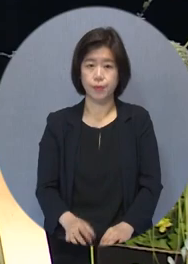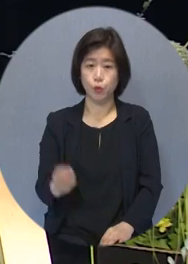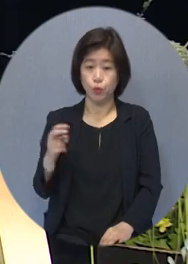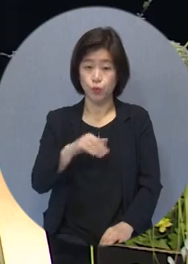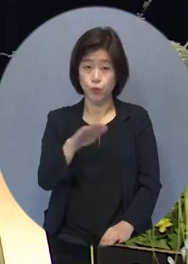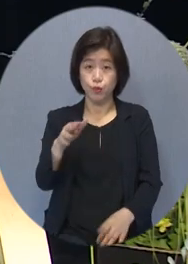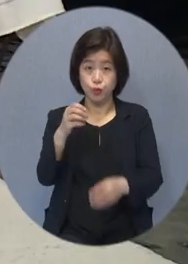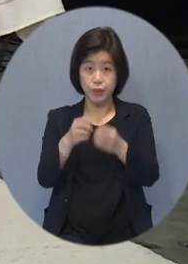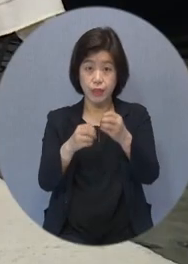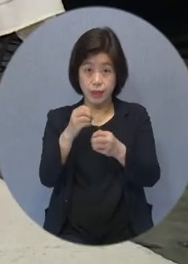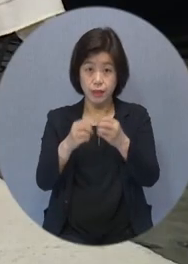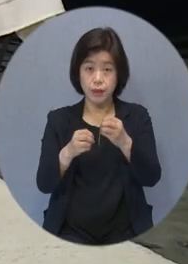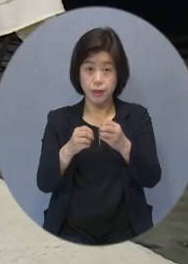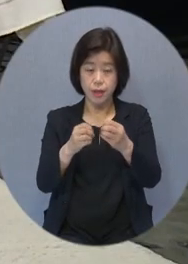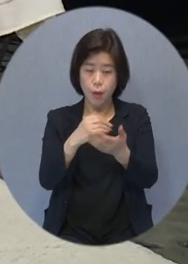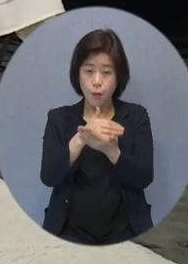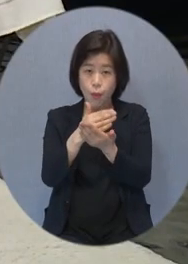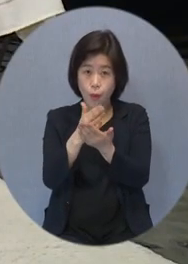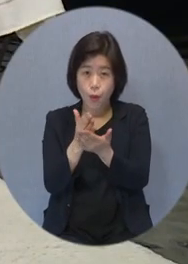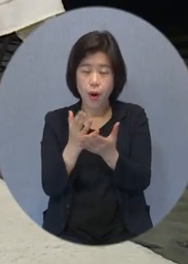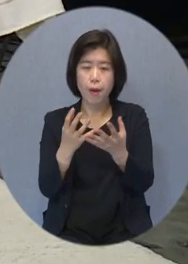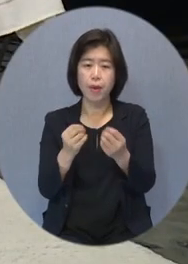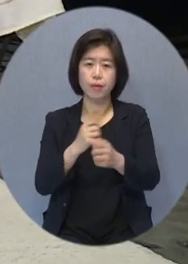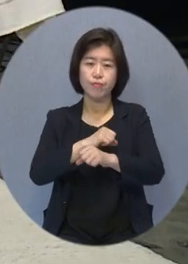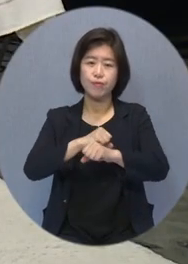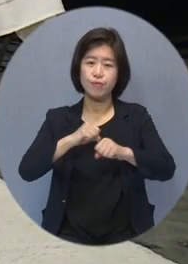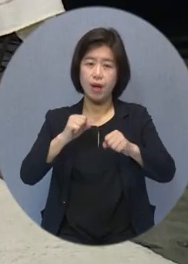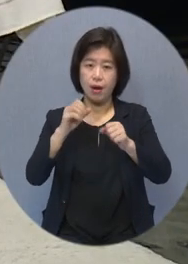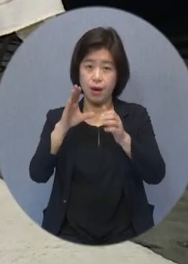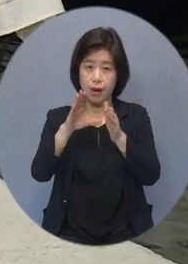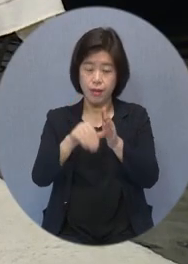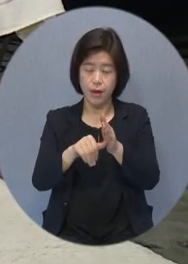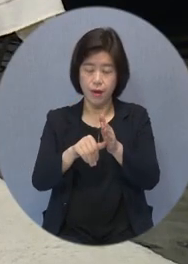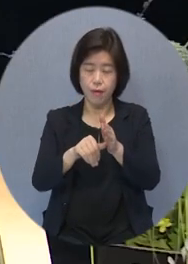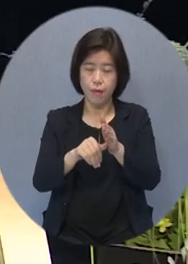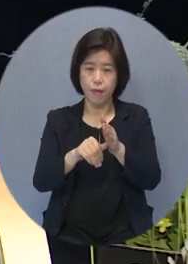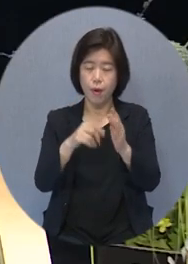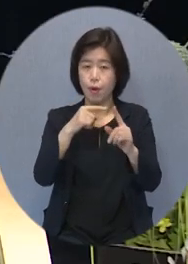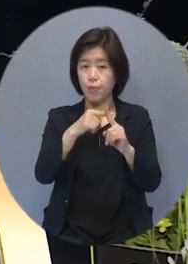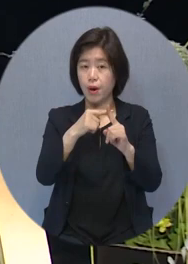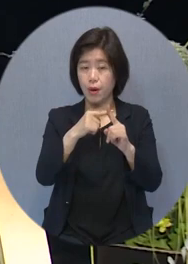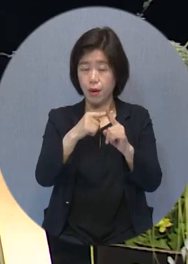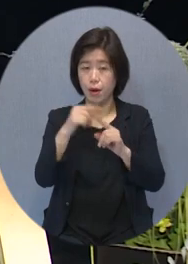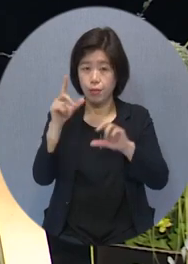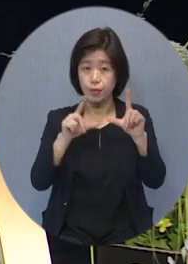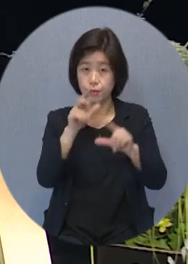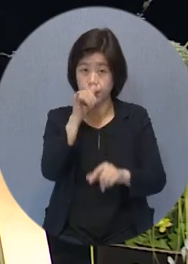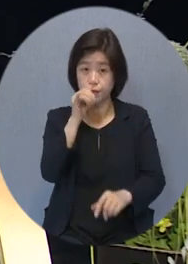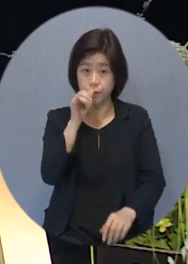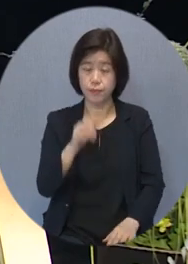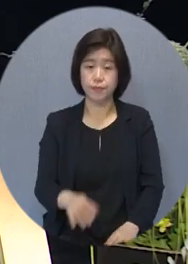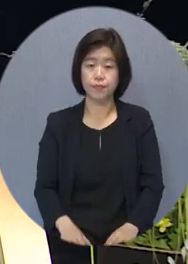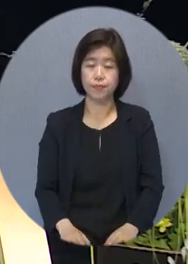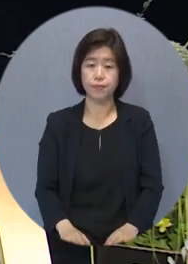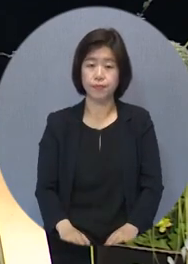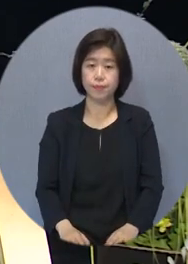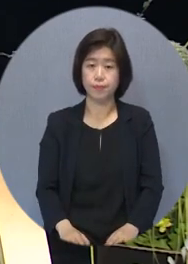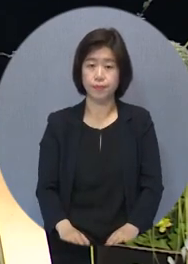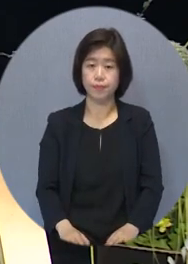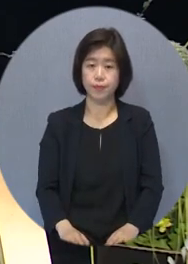했습니다. 이는 기성 시인들에게도 전이되어 실로 서정과 리얼리티를